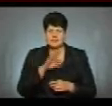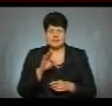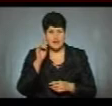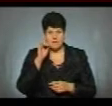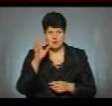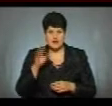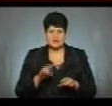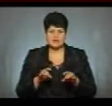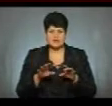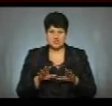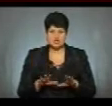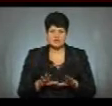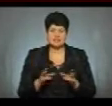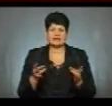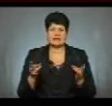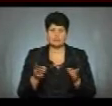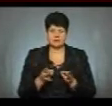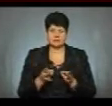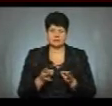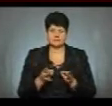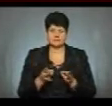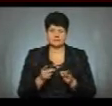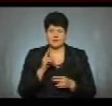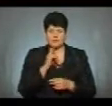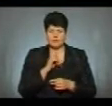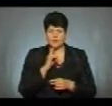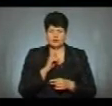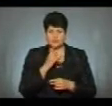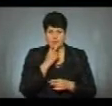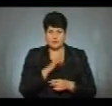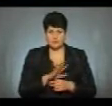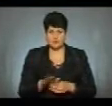непопулярних рішень, але необхідних, поки що не